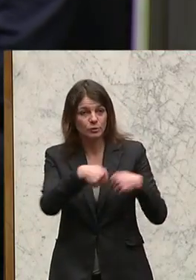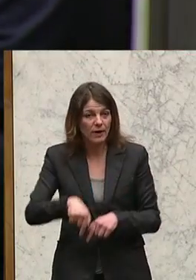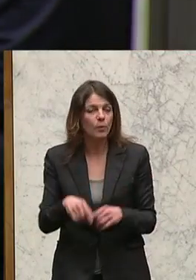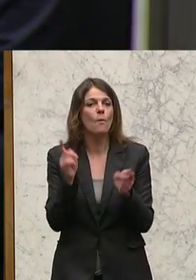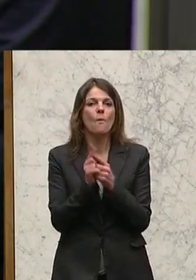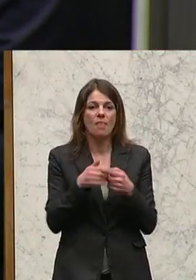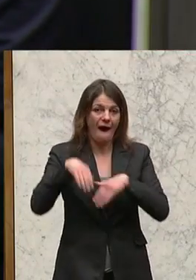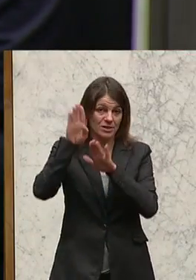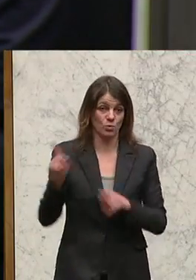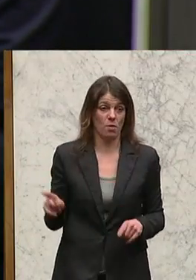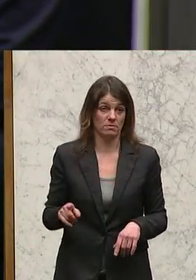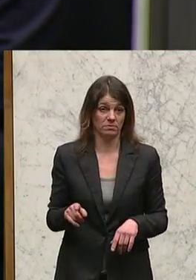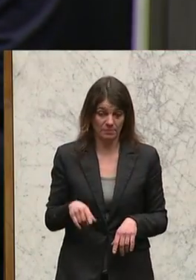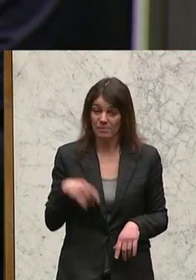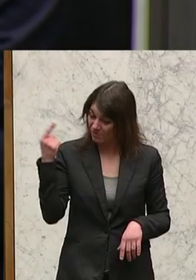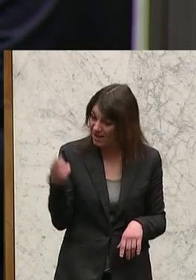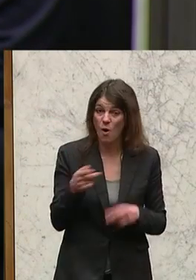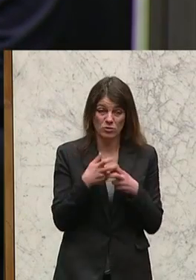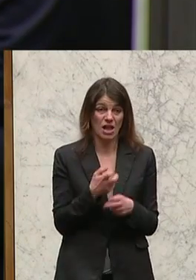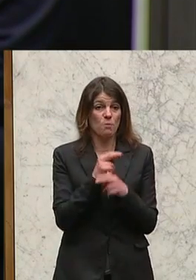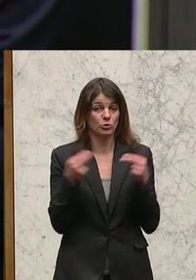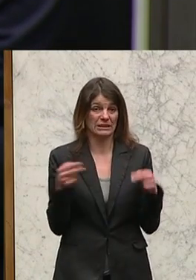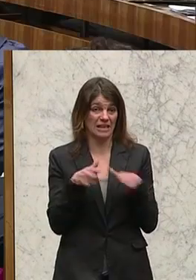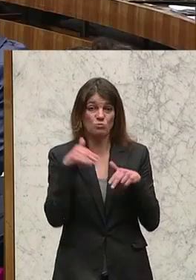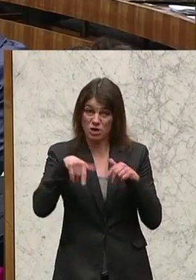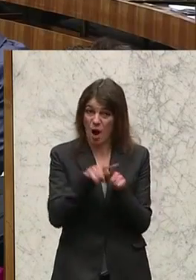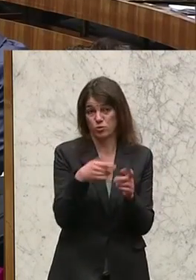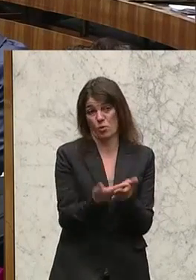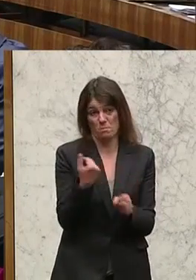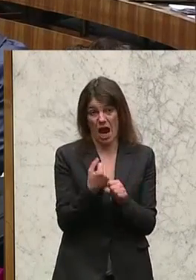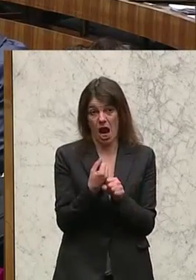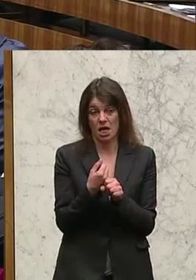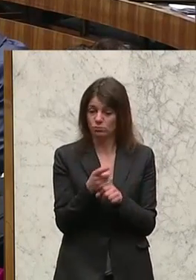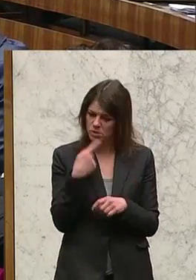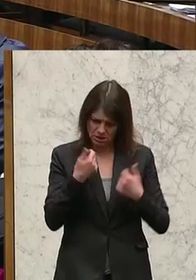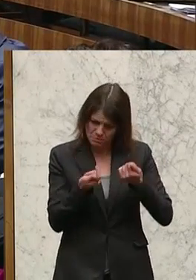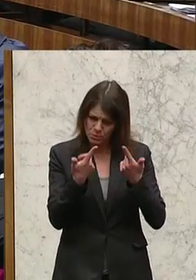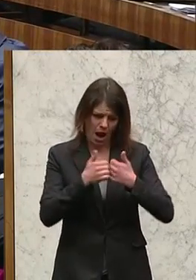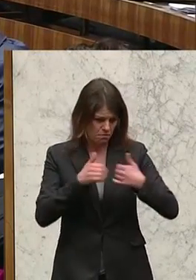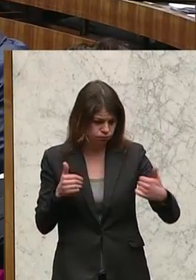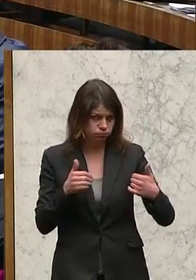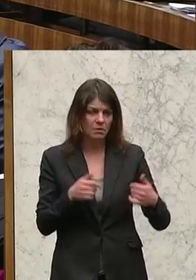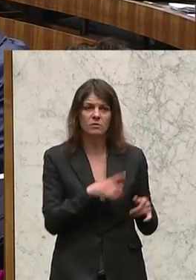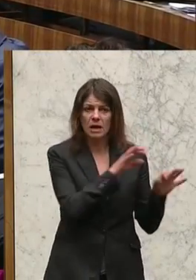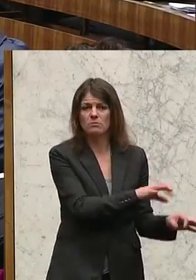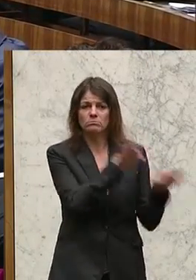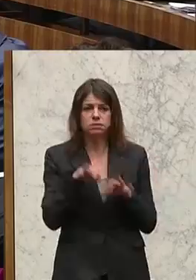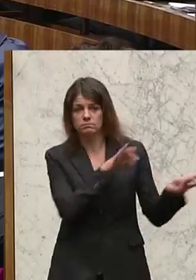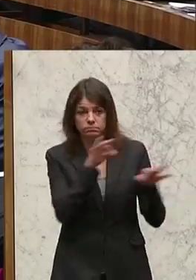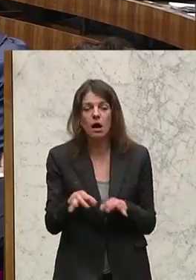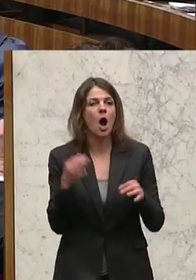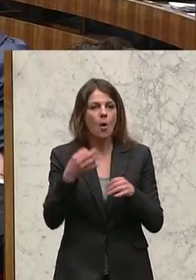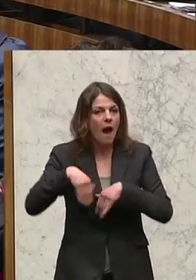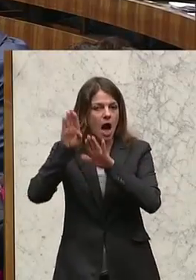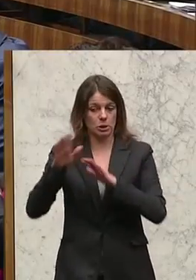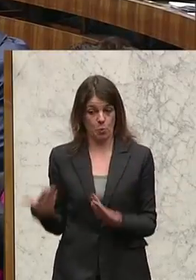auch die österreichische Bundesregierung machen. Sie müssen unterscheiden zwischen Zuwanderung und Asyl. Wer in unserer Republik, in unser